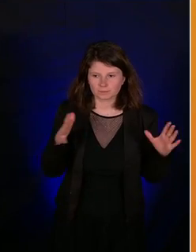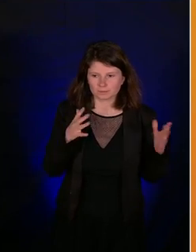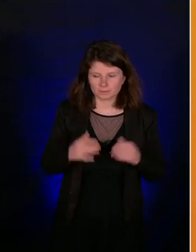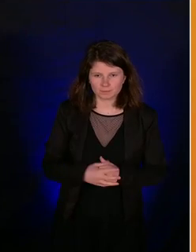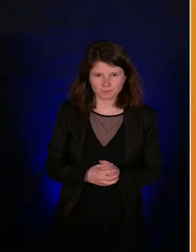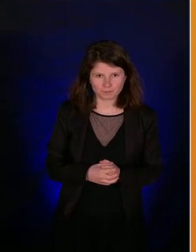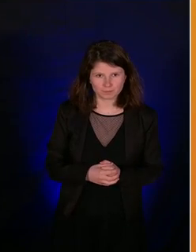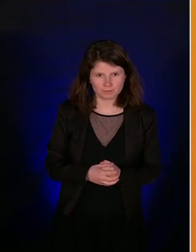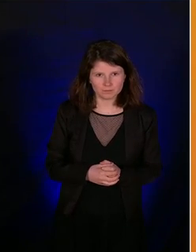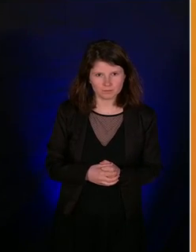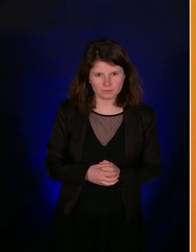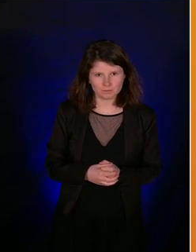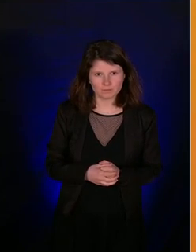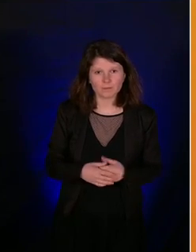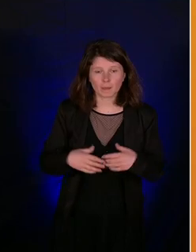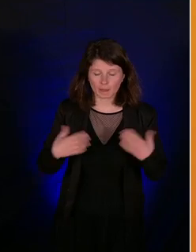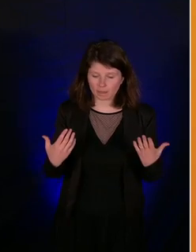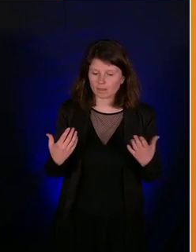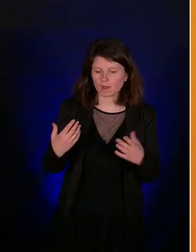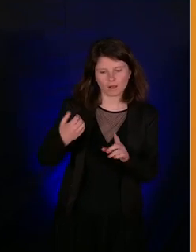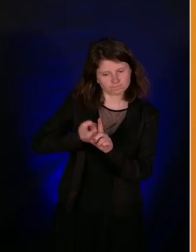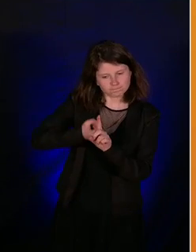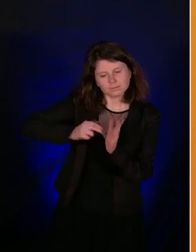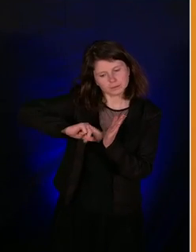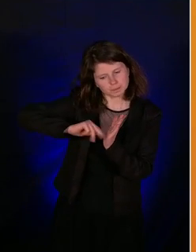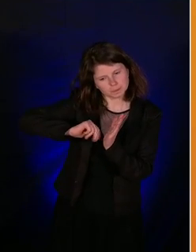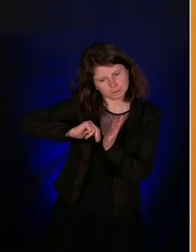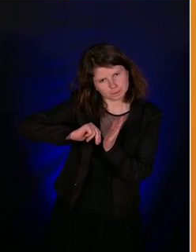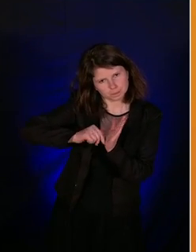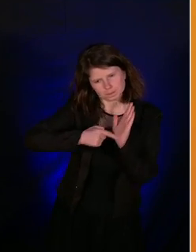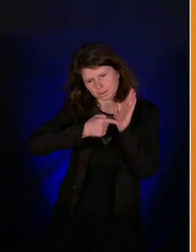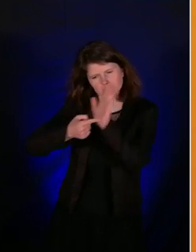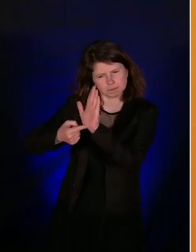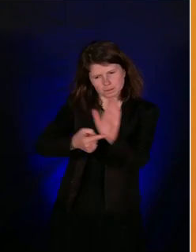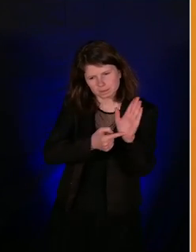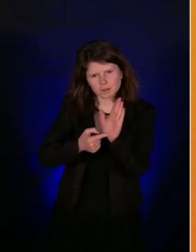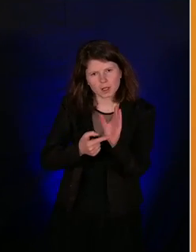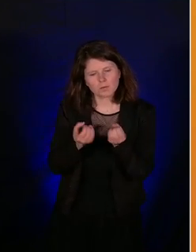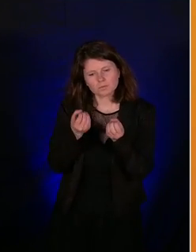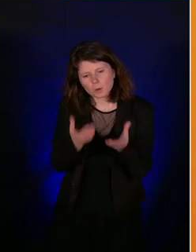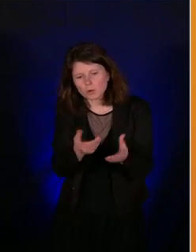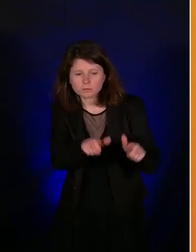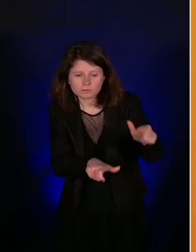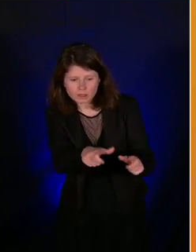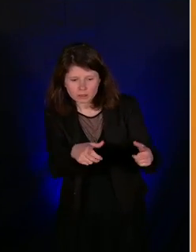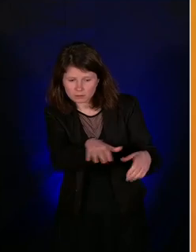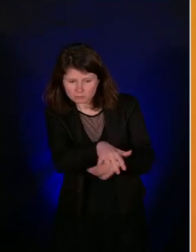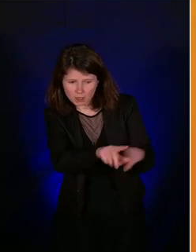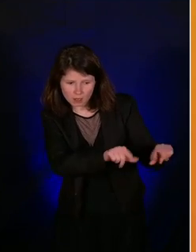merci une pétition était proposée à la signature dans la r dans la rue devant le piquet de grève et au clients du magasin